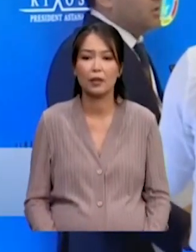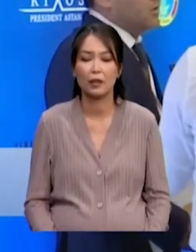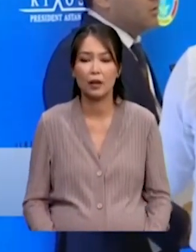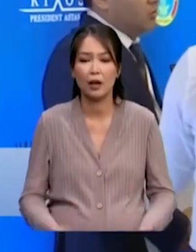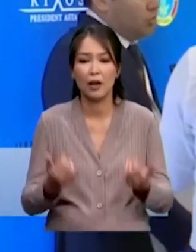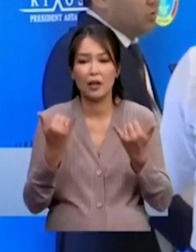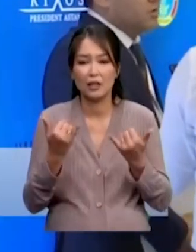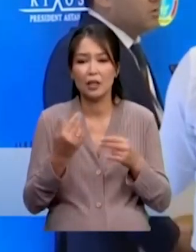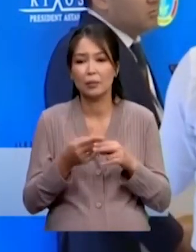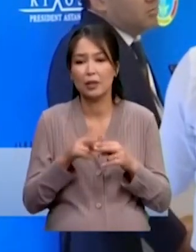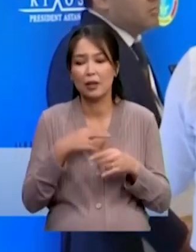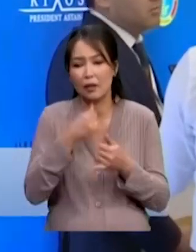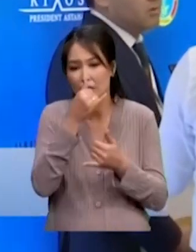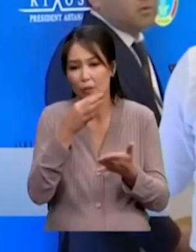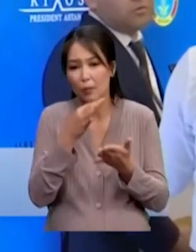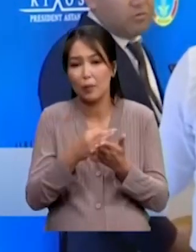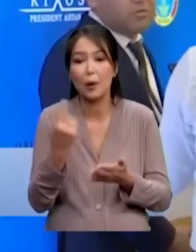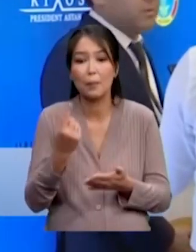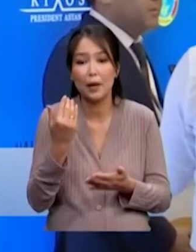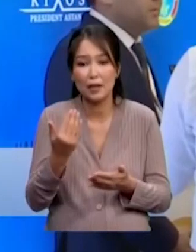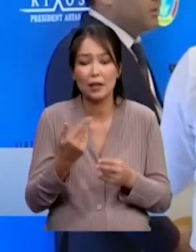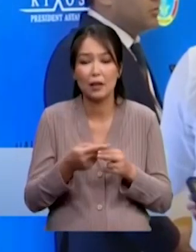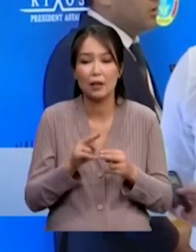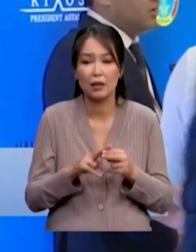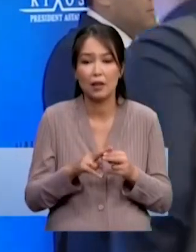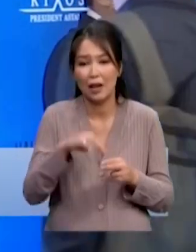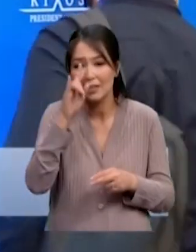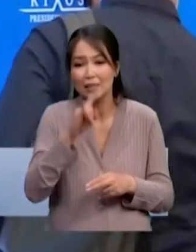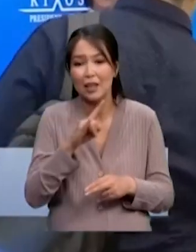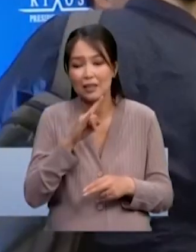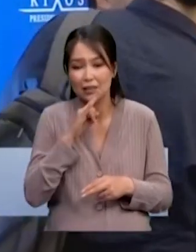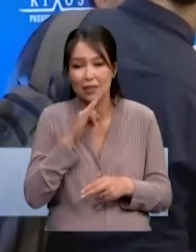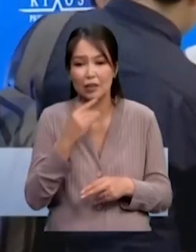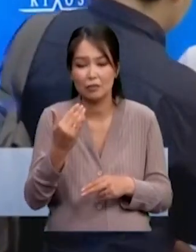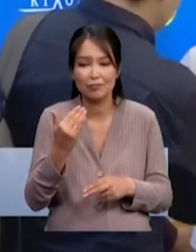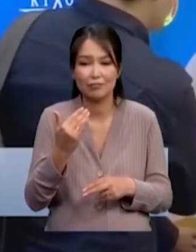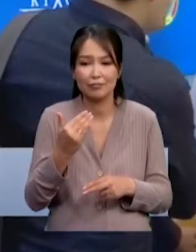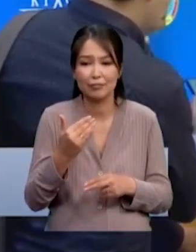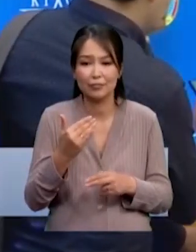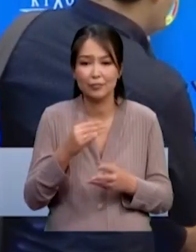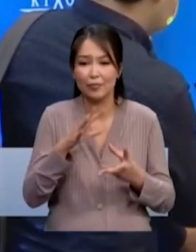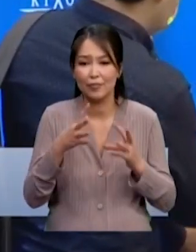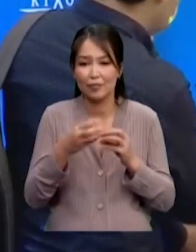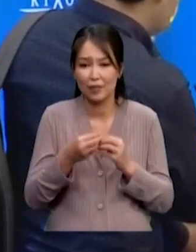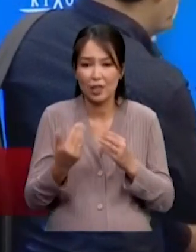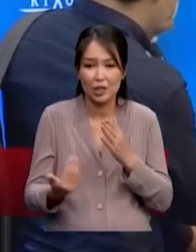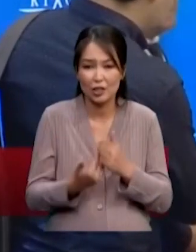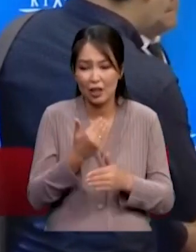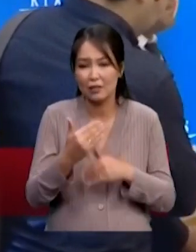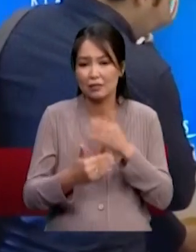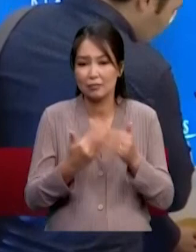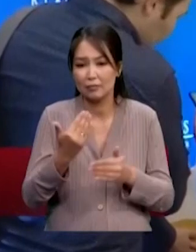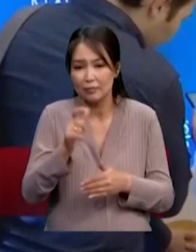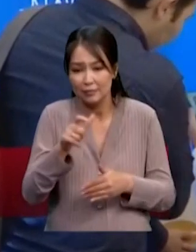Кіргенде бірінші төбеңге қара, қазақтың қара шаңырағы осы үй. Далада сен түрік боласың